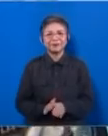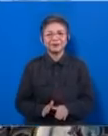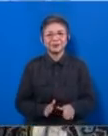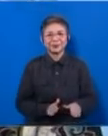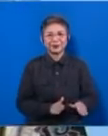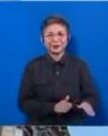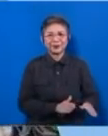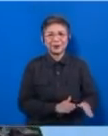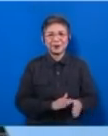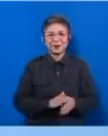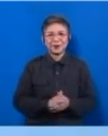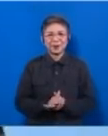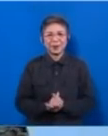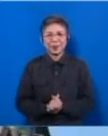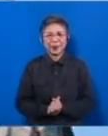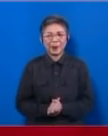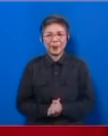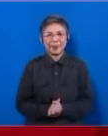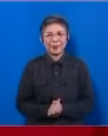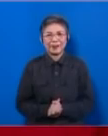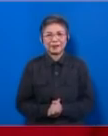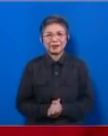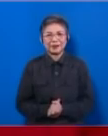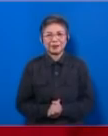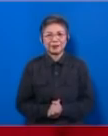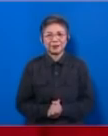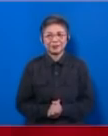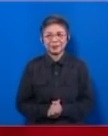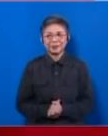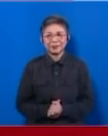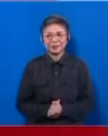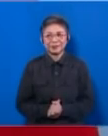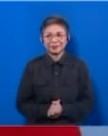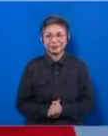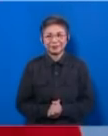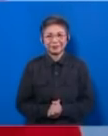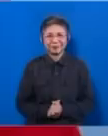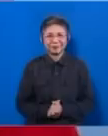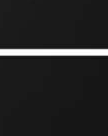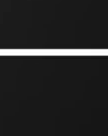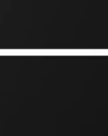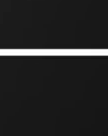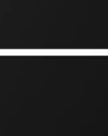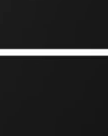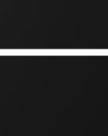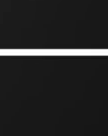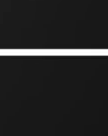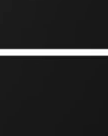bakal diparingi ganjaran. Kulangkah sagah pupusane boro menika sing